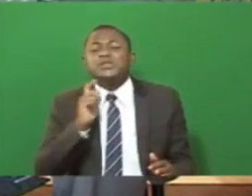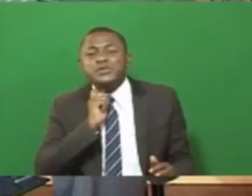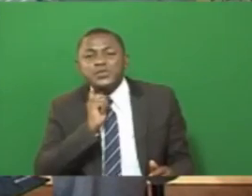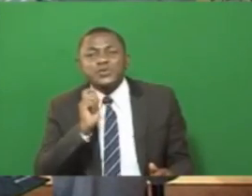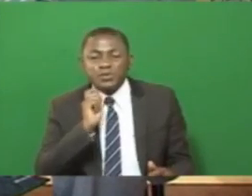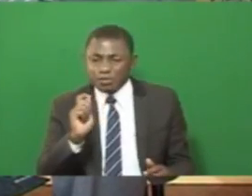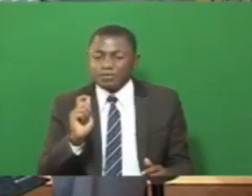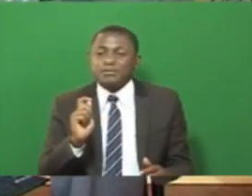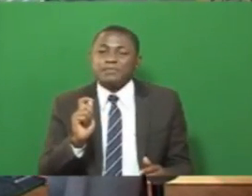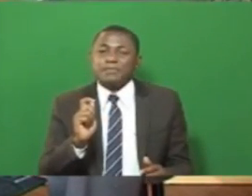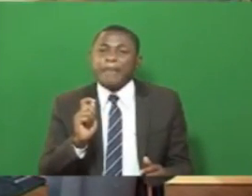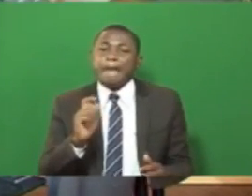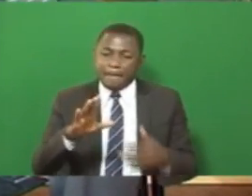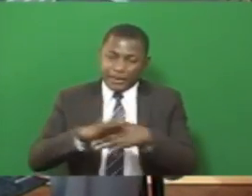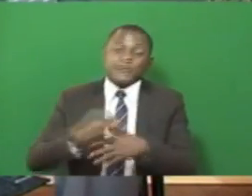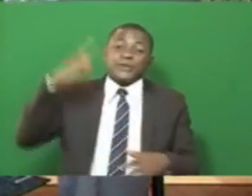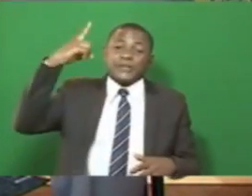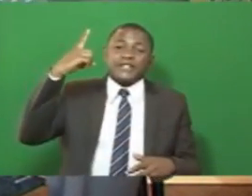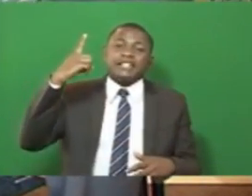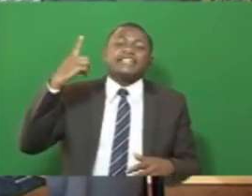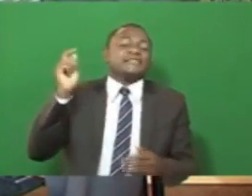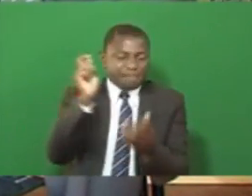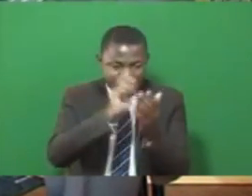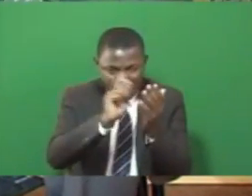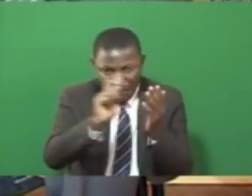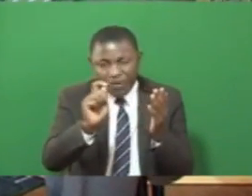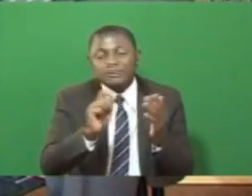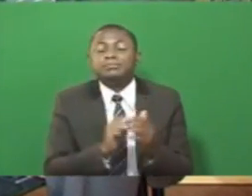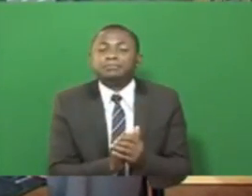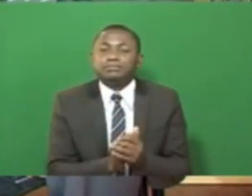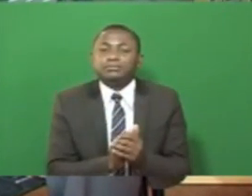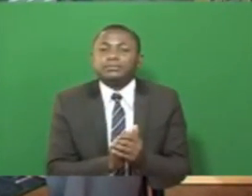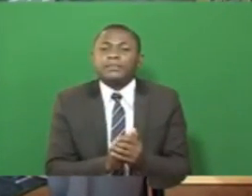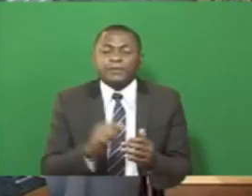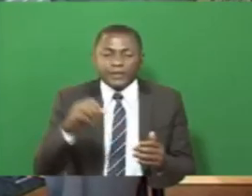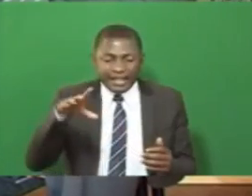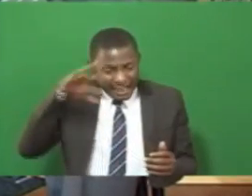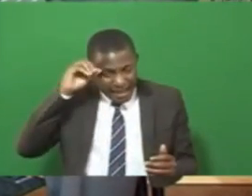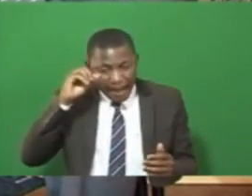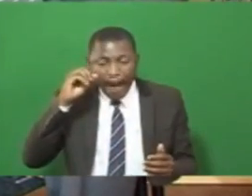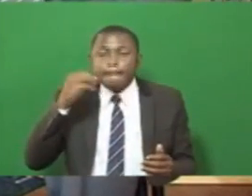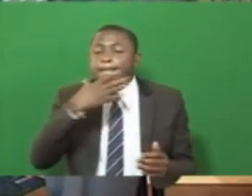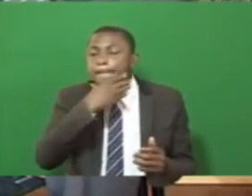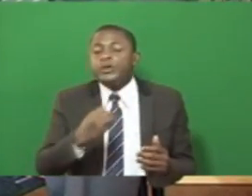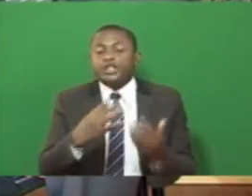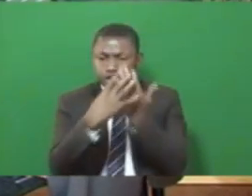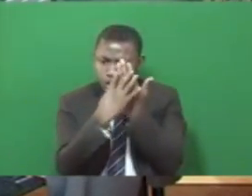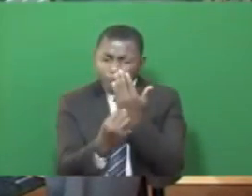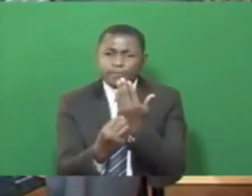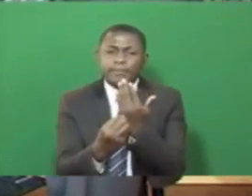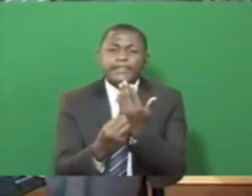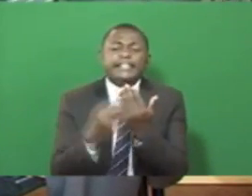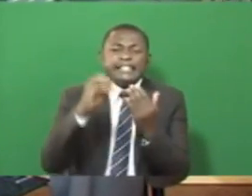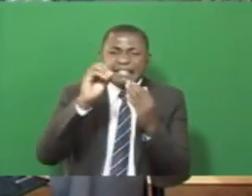akaiona. Unoza fungwa ya mbuna na ye original. Eh, murukuti, takadzidza kuti akanzi sanctuary kopa ya